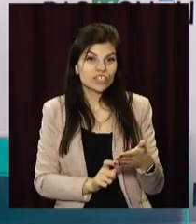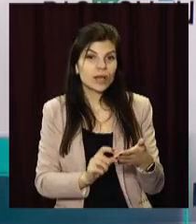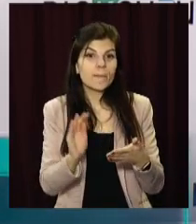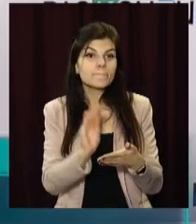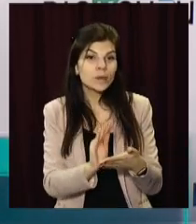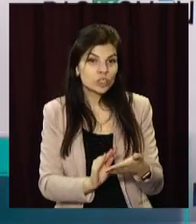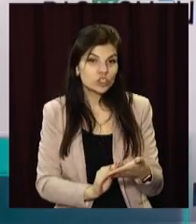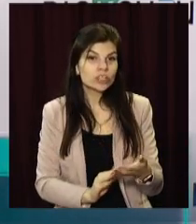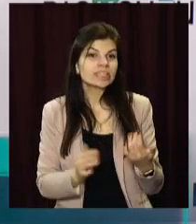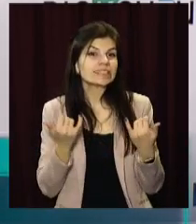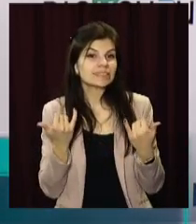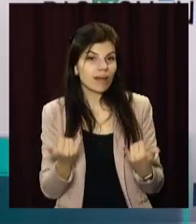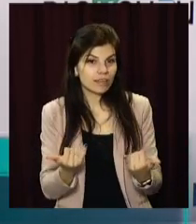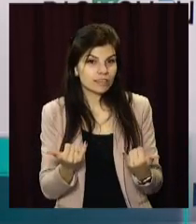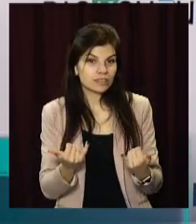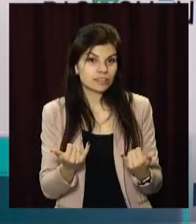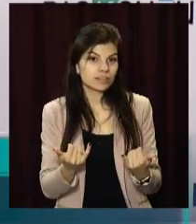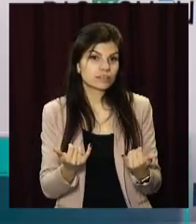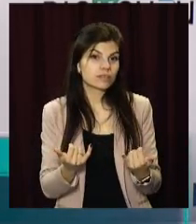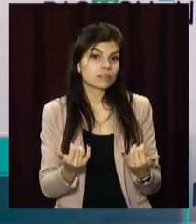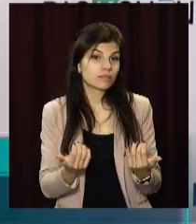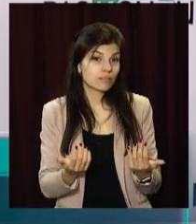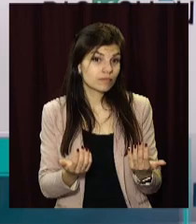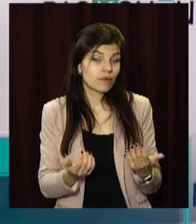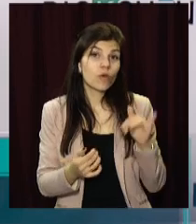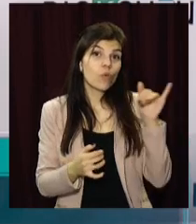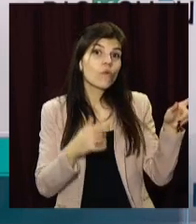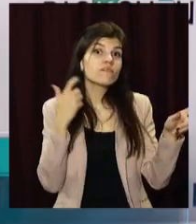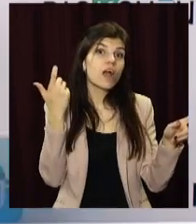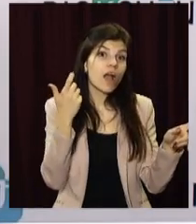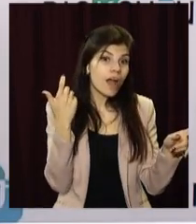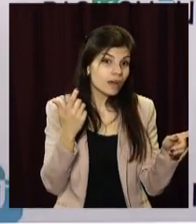пишуть. Зараз у Харкові